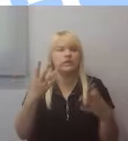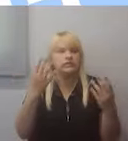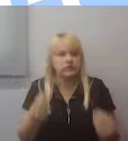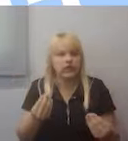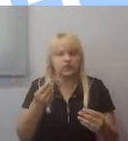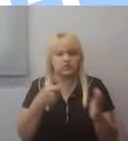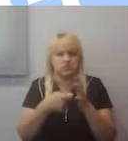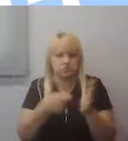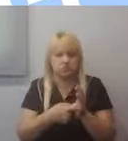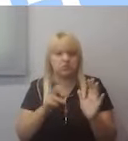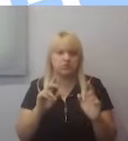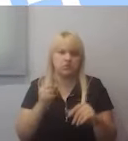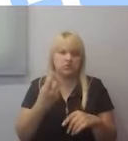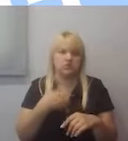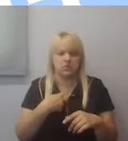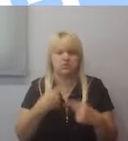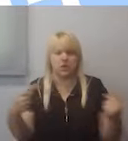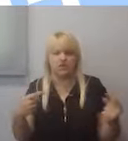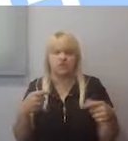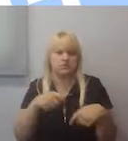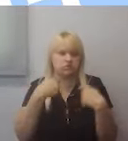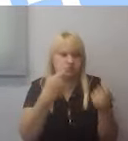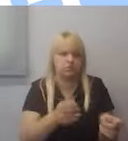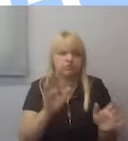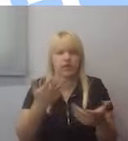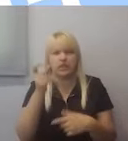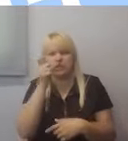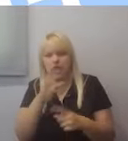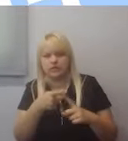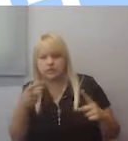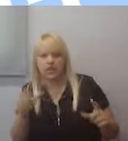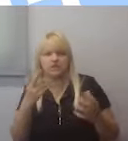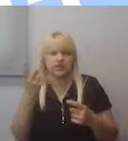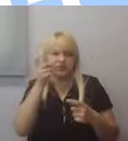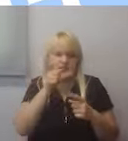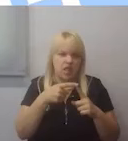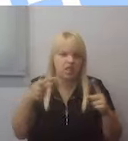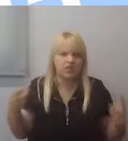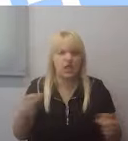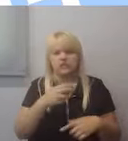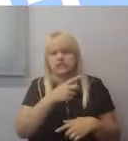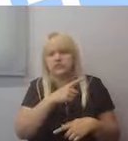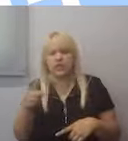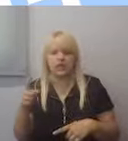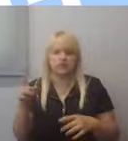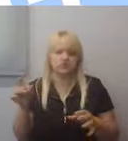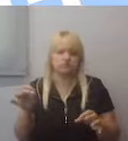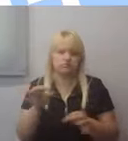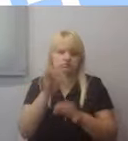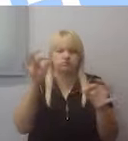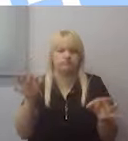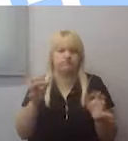un pirmās nepieciešamības preces ja vai nedēļa divas ja līdz teiksim ieslēgtos kaut kādas citas loģistikas